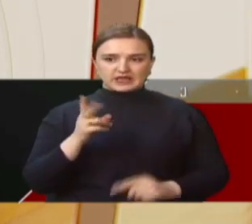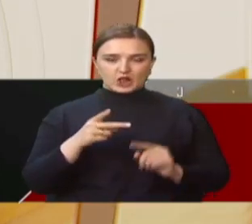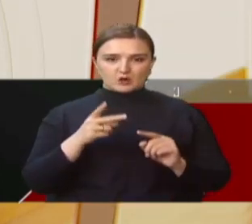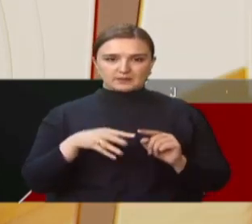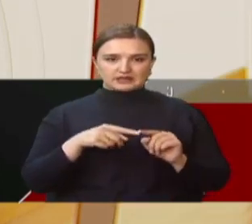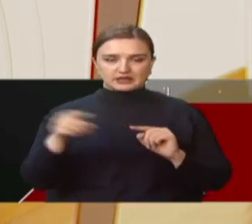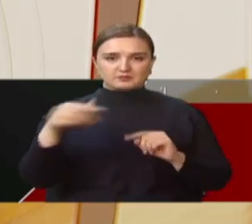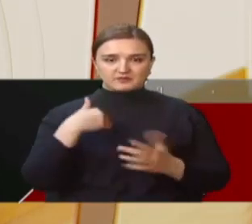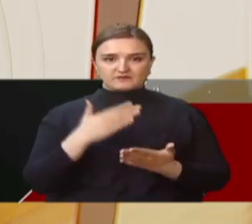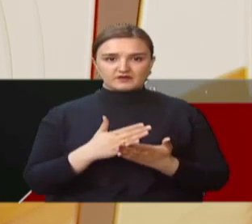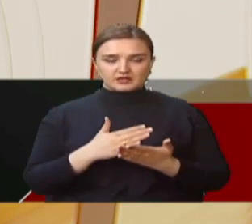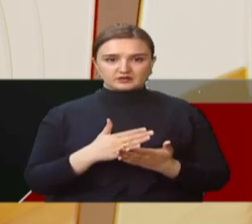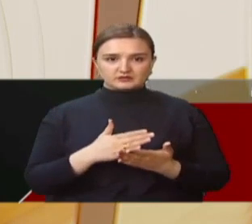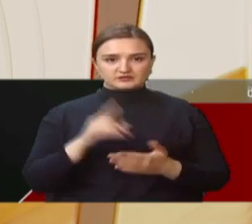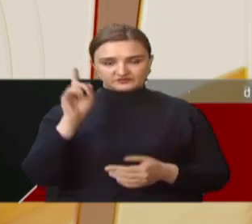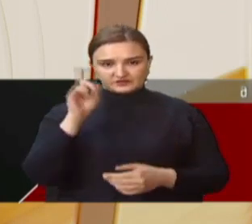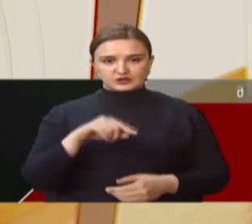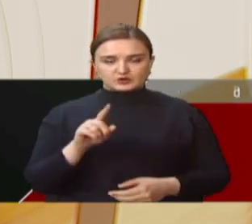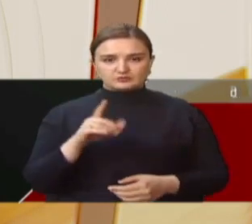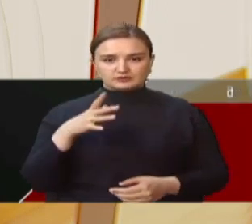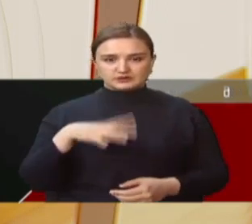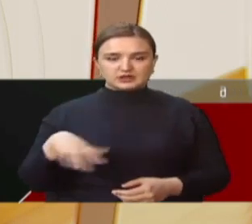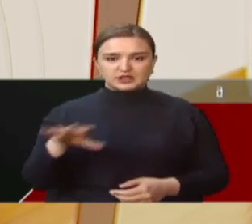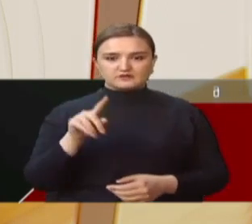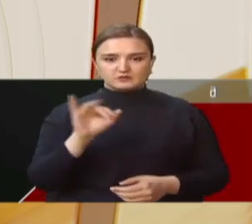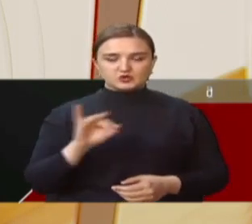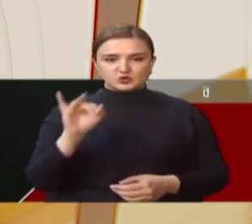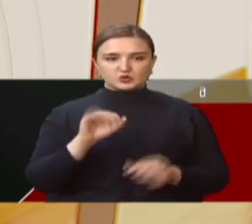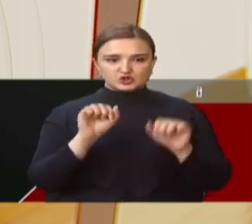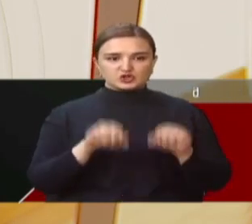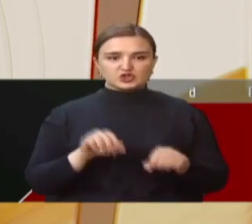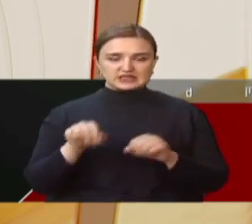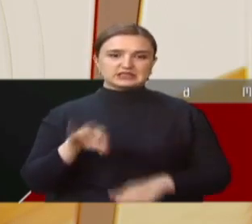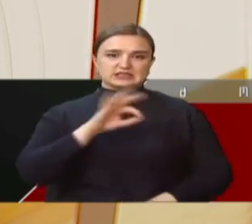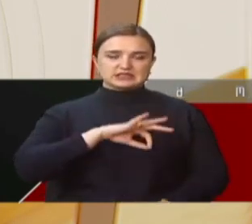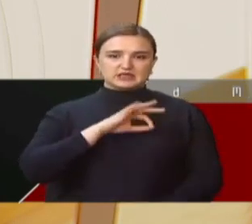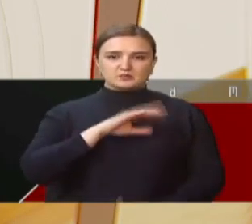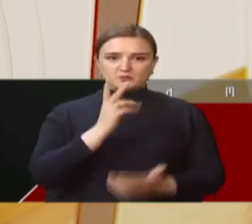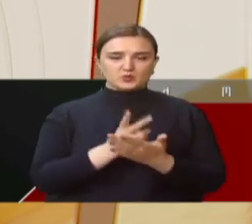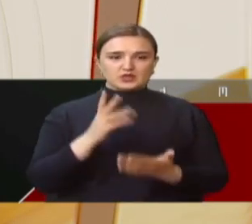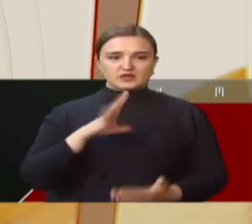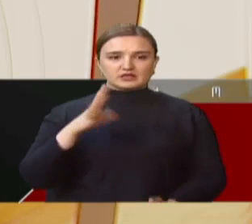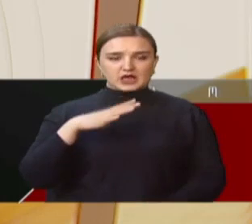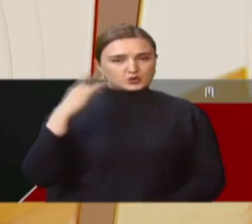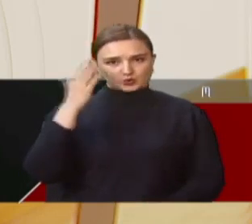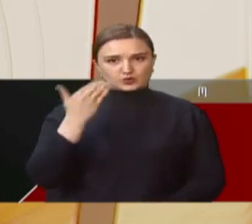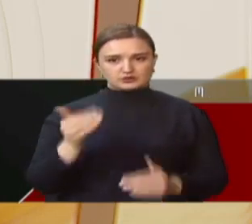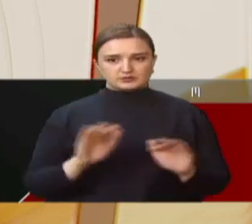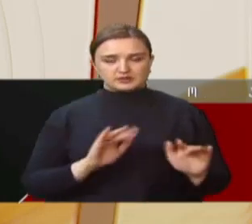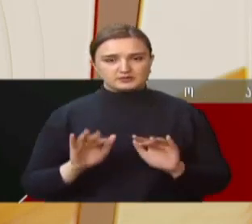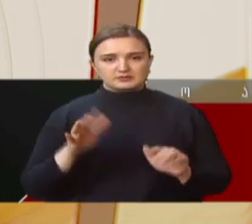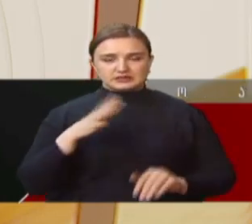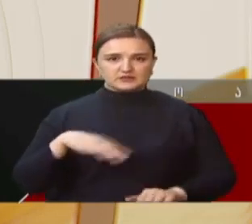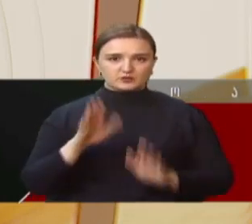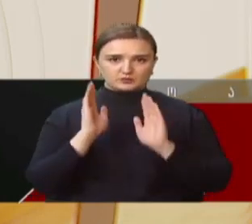ვარ ოპტიმისტი ადამიანი ბუნებით. მე ვიცი რომ საქართველოს ამ ისტორიული შანსი დისარგებლებს მიუხედავად ქართული ოცნების ქმედებებისა და